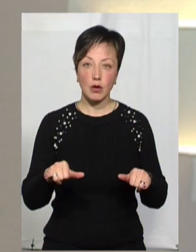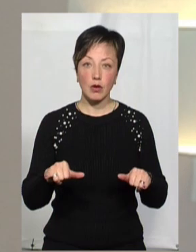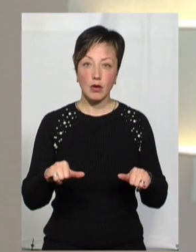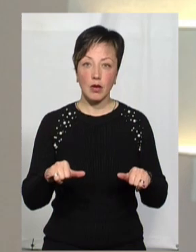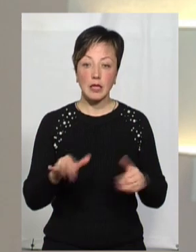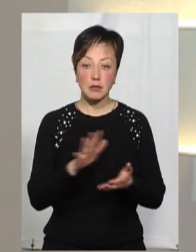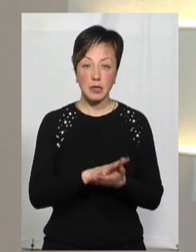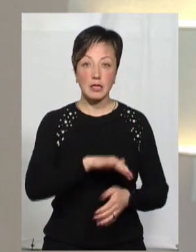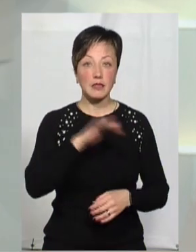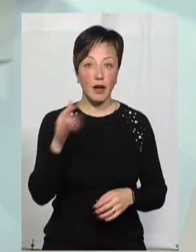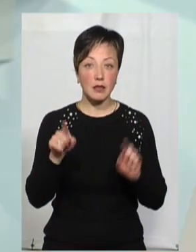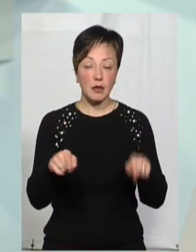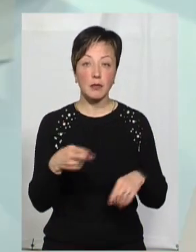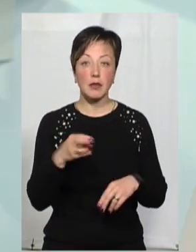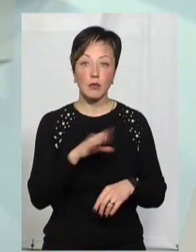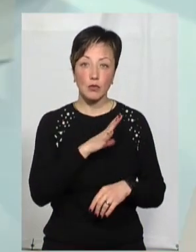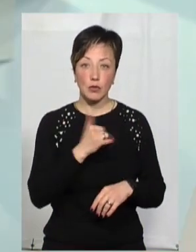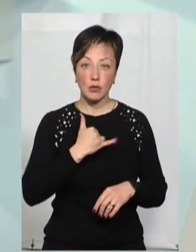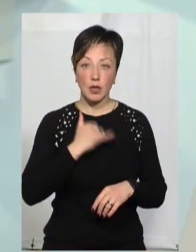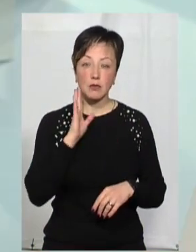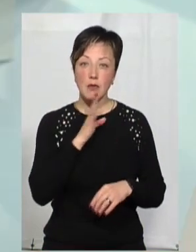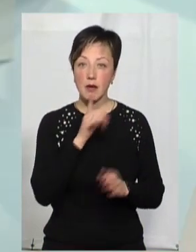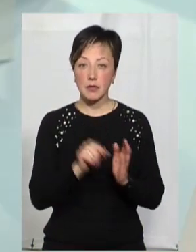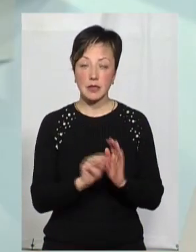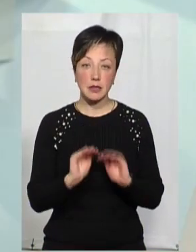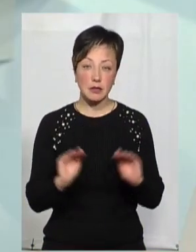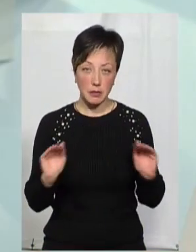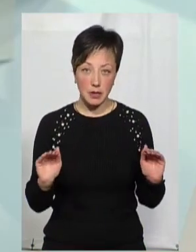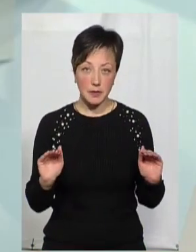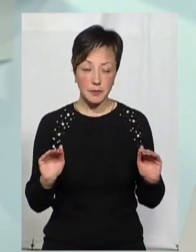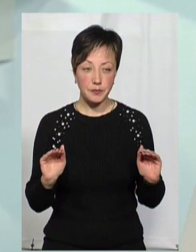на сміттєзвалищі, там, де в нас були мами з дітьми,